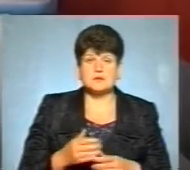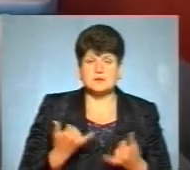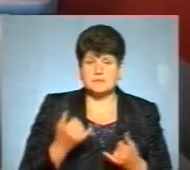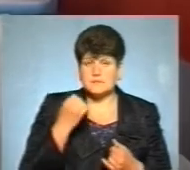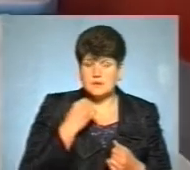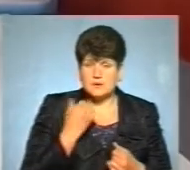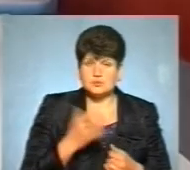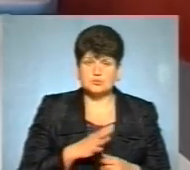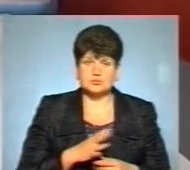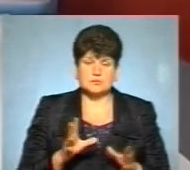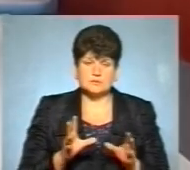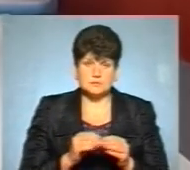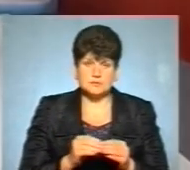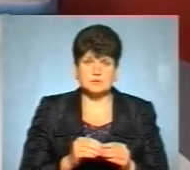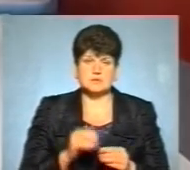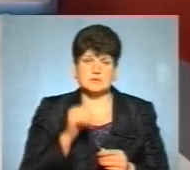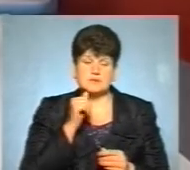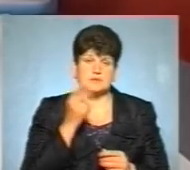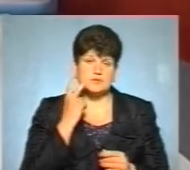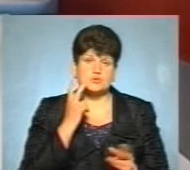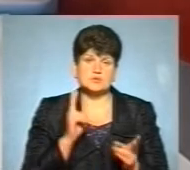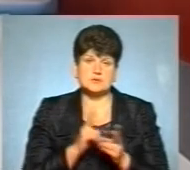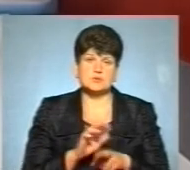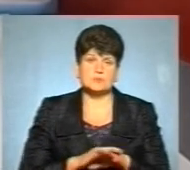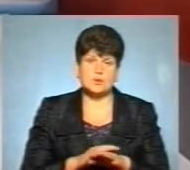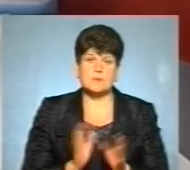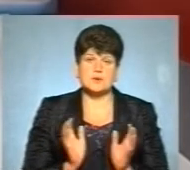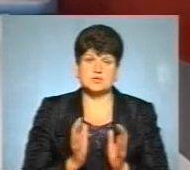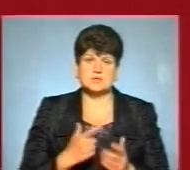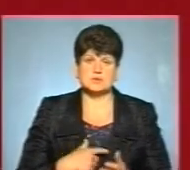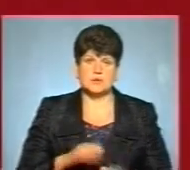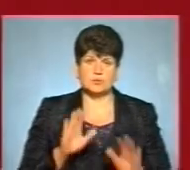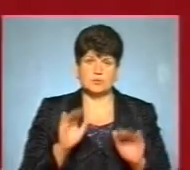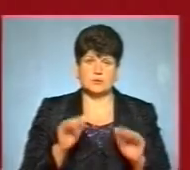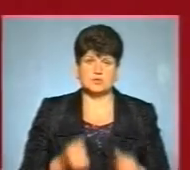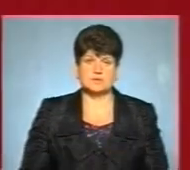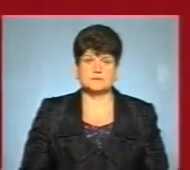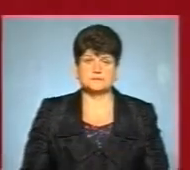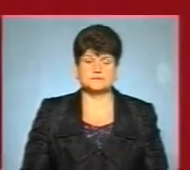вам дякую, що були з нами. Як завжди, зустрінемося на Суспільному. Бережіть себе. Дякую, до побачення.